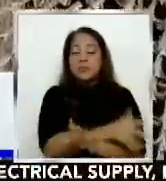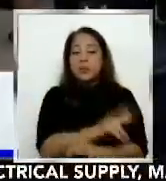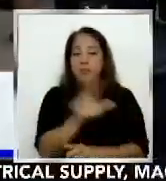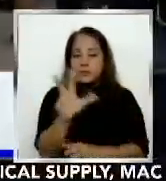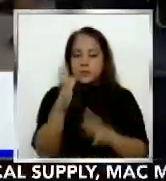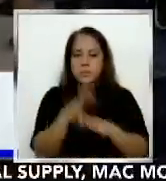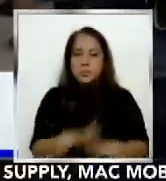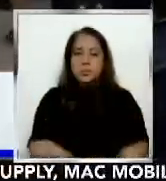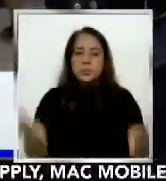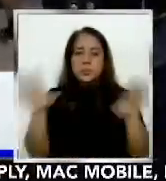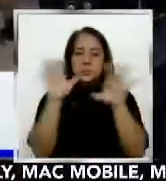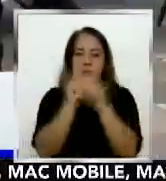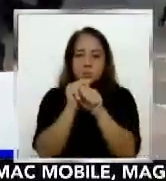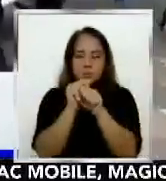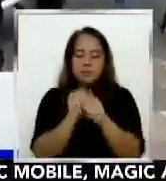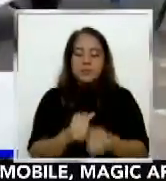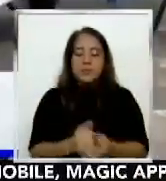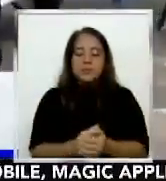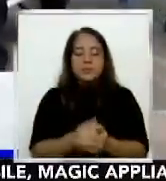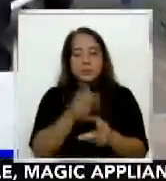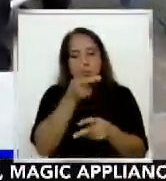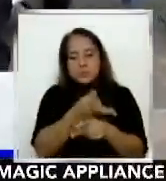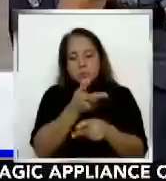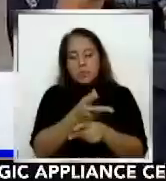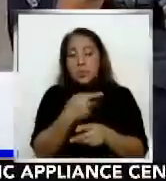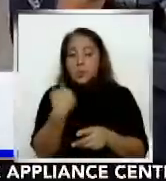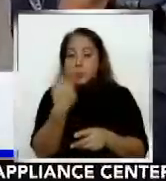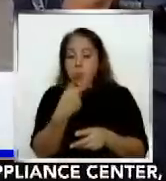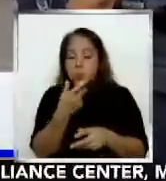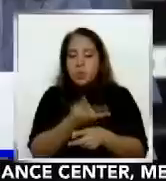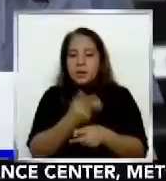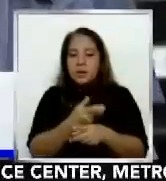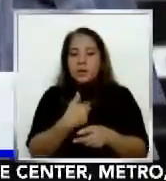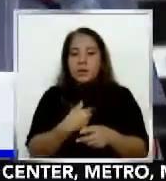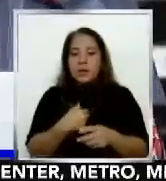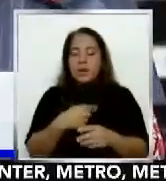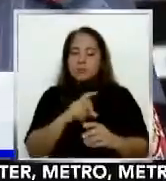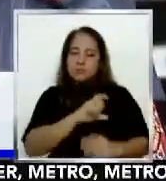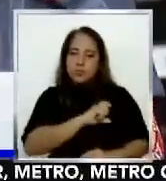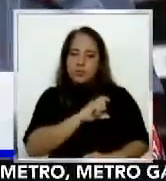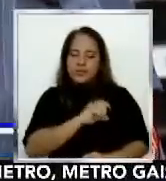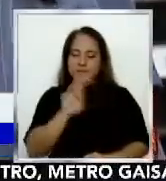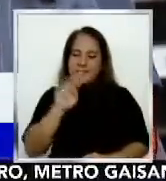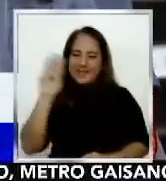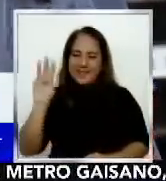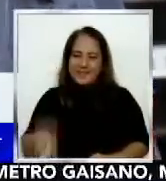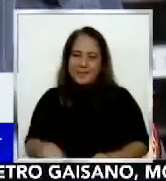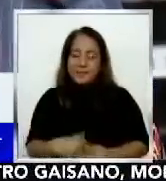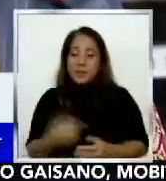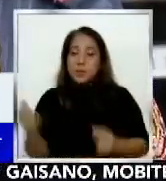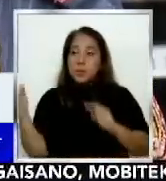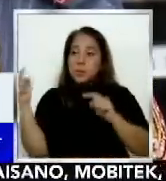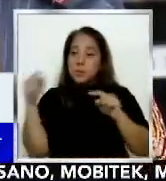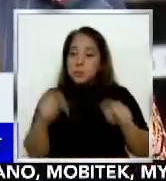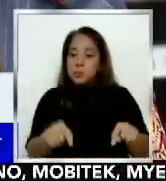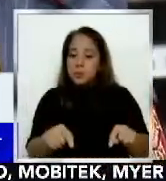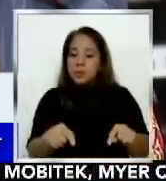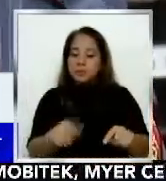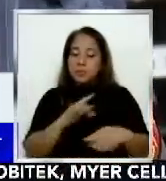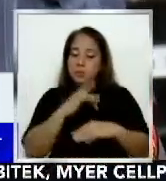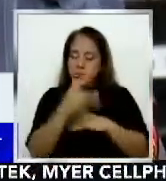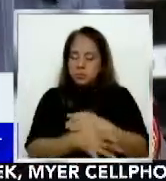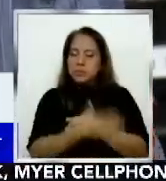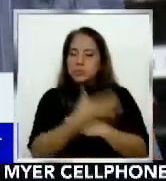ito. Nakabantay sa paligid ng simbahan ang Manila Police District. Pag pumunta po dito, mas magandang mas maaga para makapasok